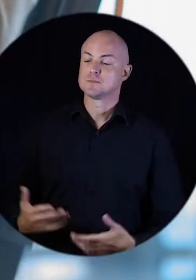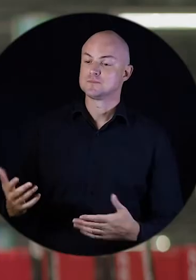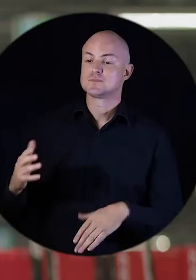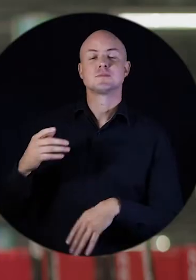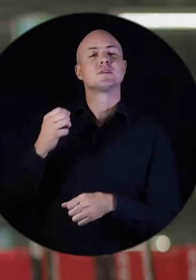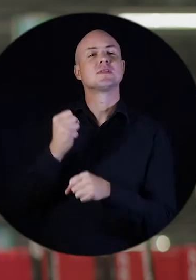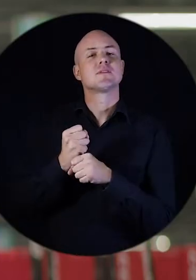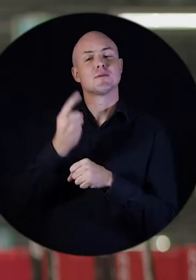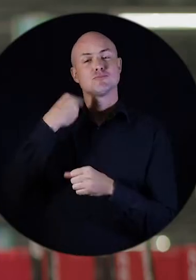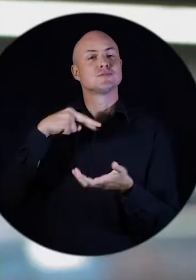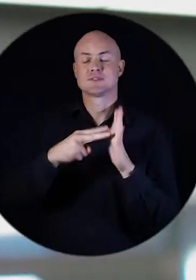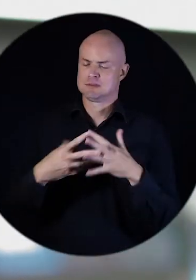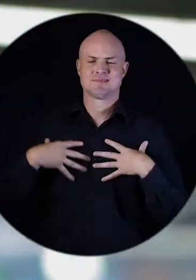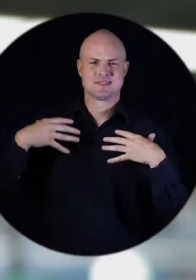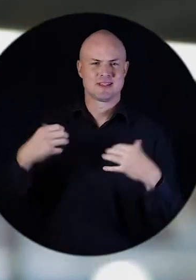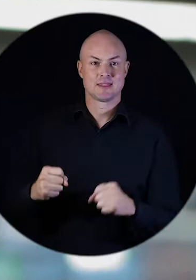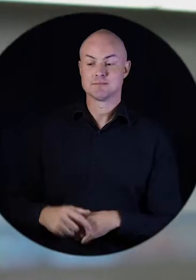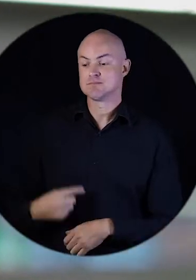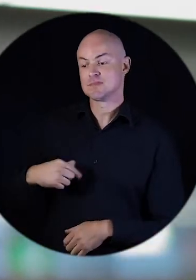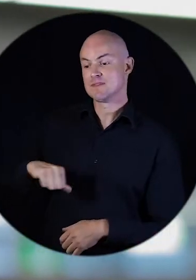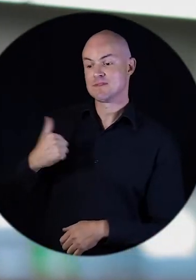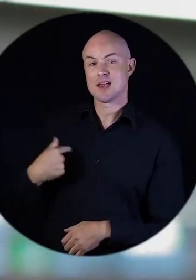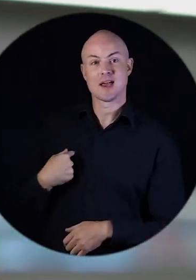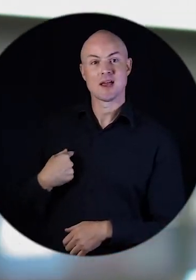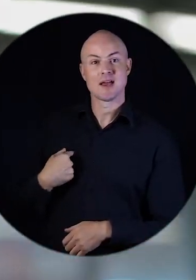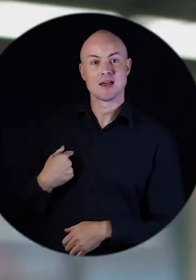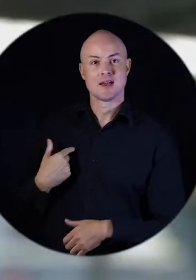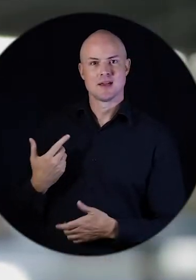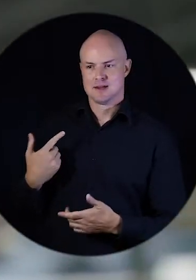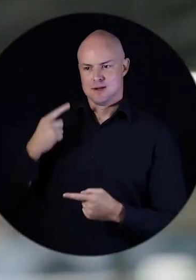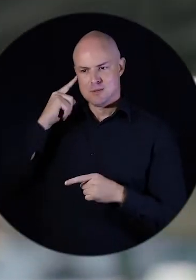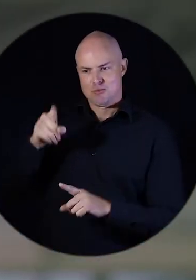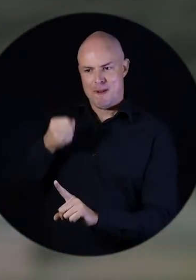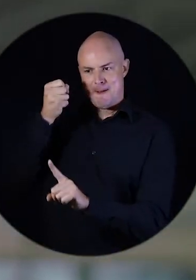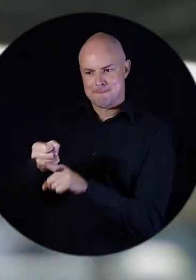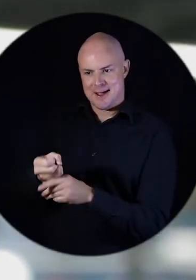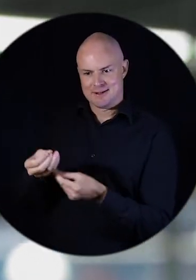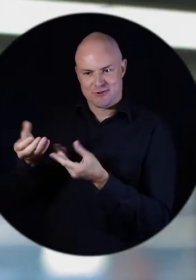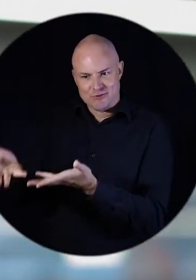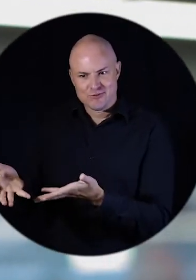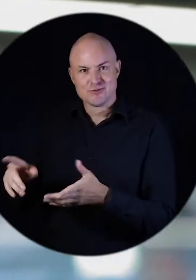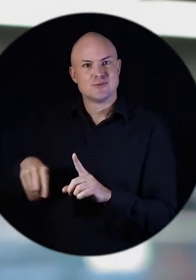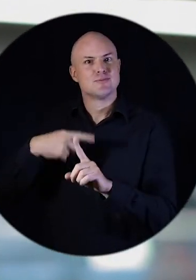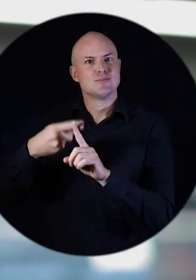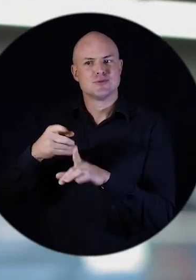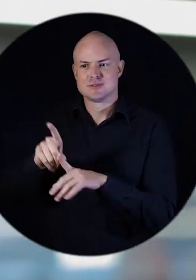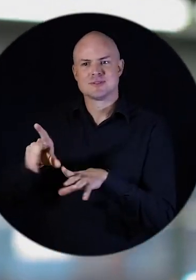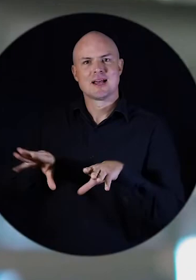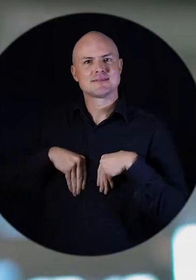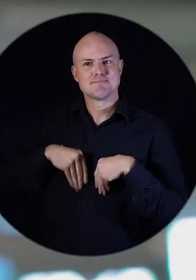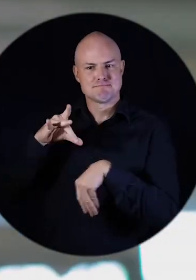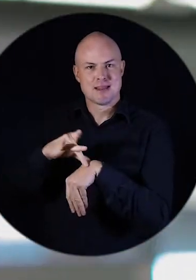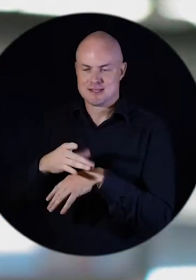Travailler, c'est la santé pour moi, là. Ce qui me rend le plus fier, c'est voir cet impact sur lui et sur sa acceptation de la maladie.